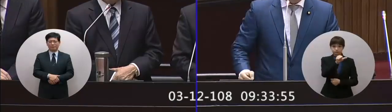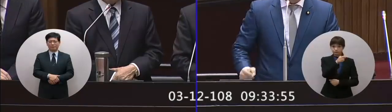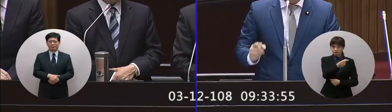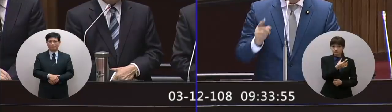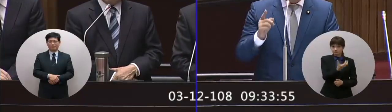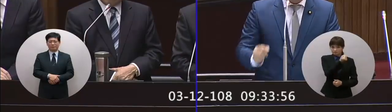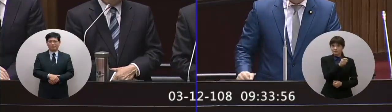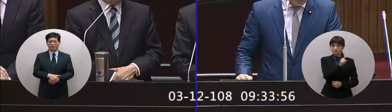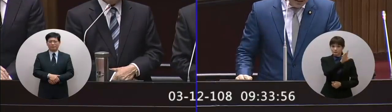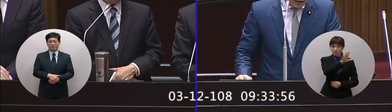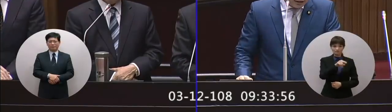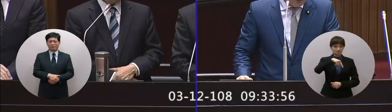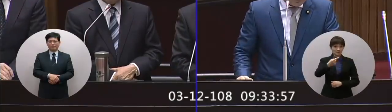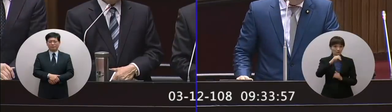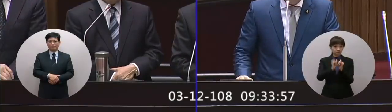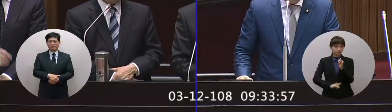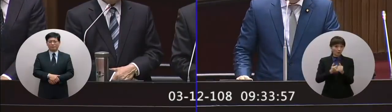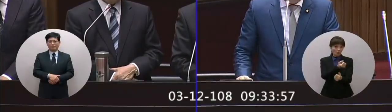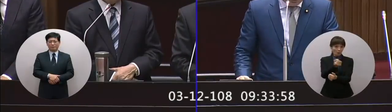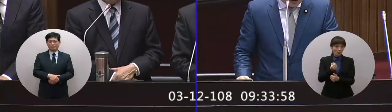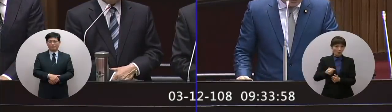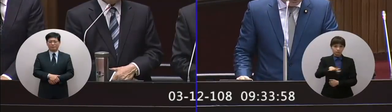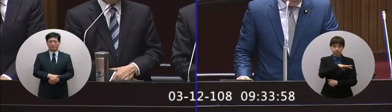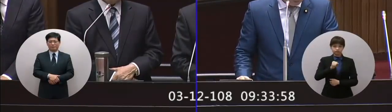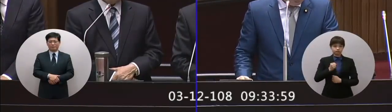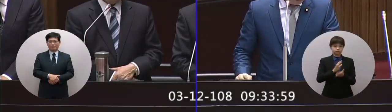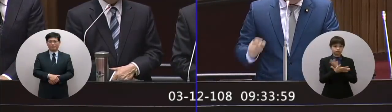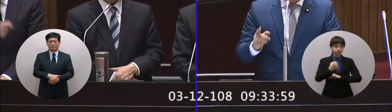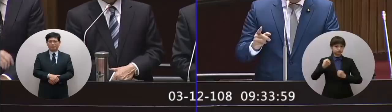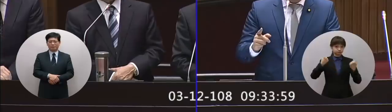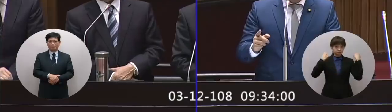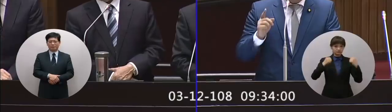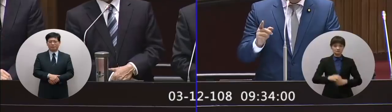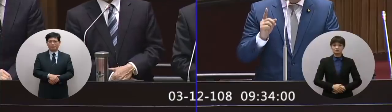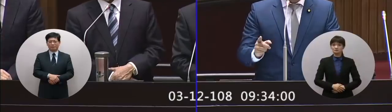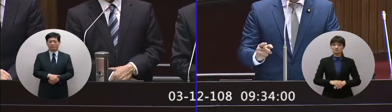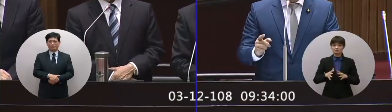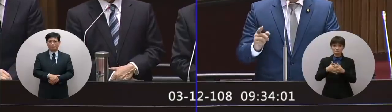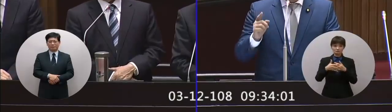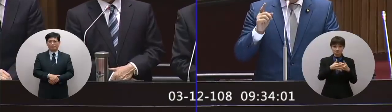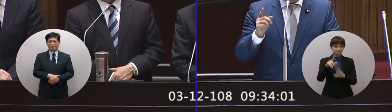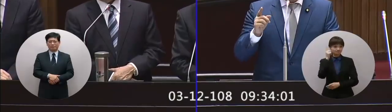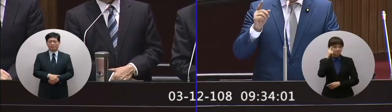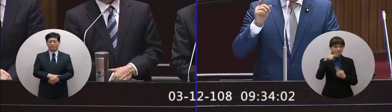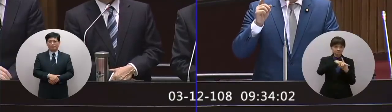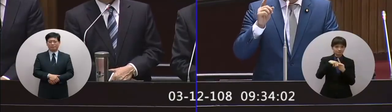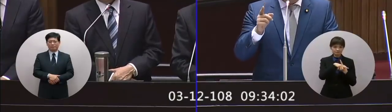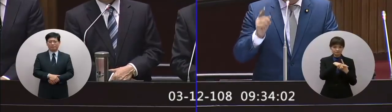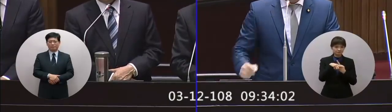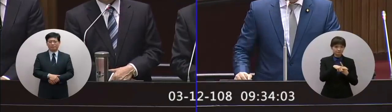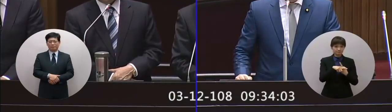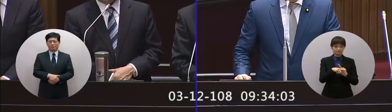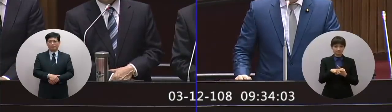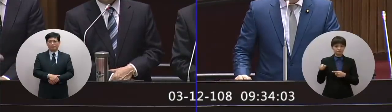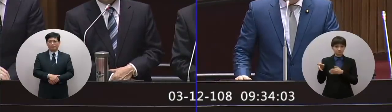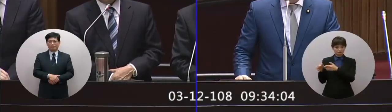谁能够 主导下一个世代的科技发展，成为真正的强国。所以美国啊，千方百计要把中